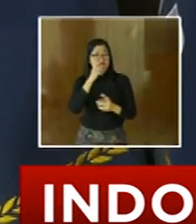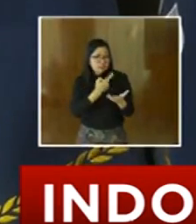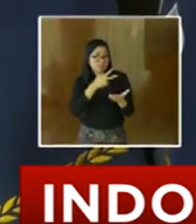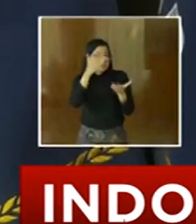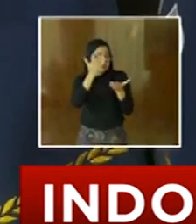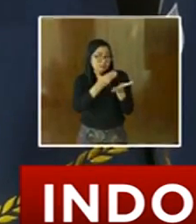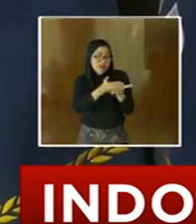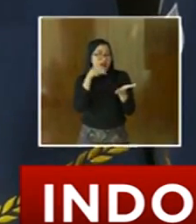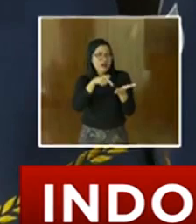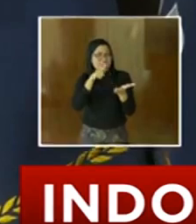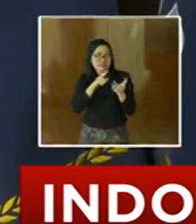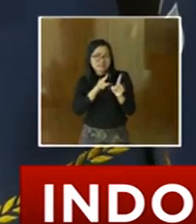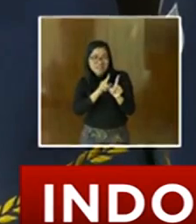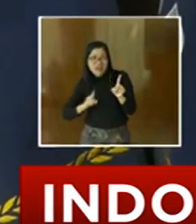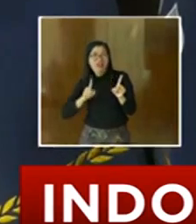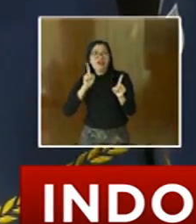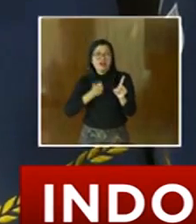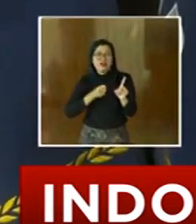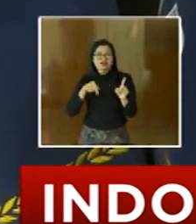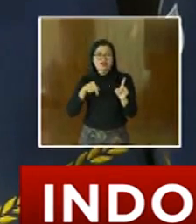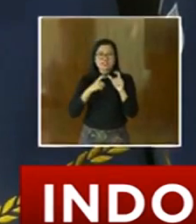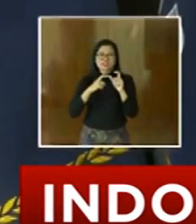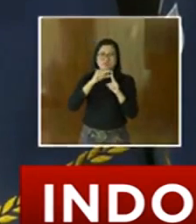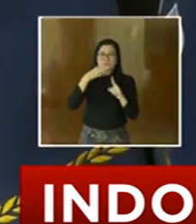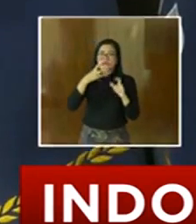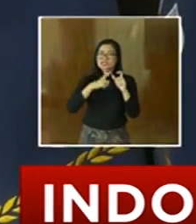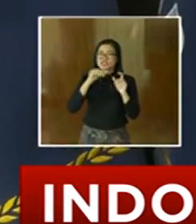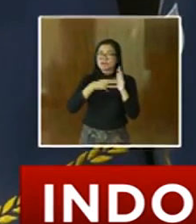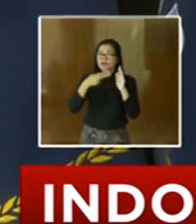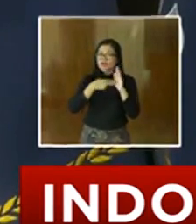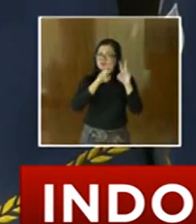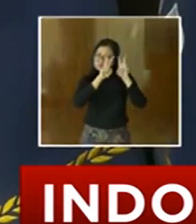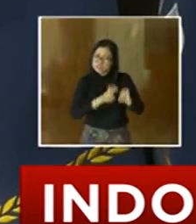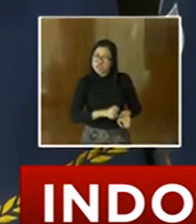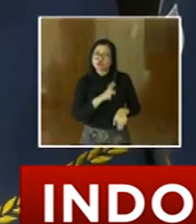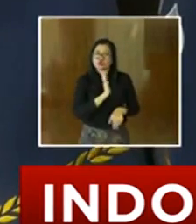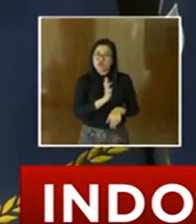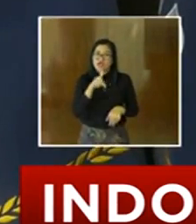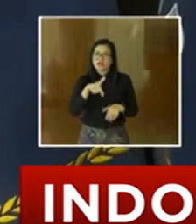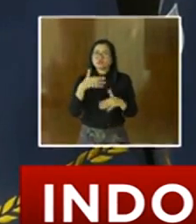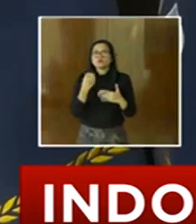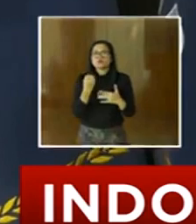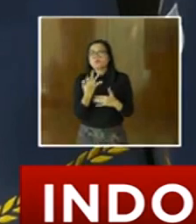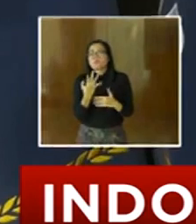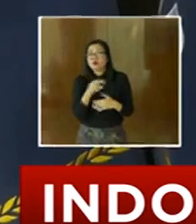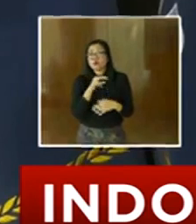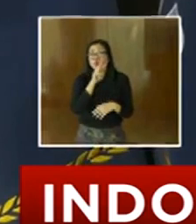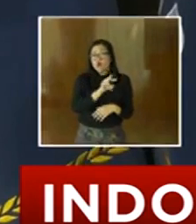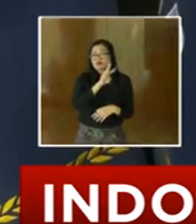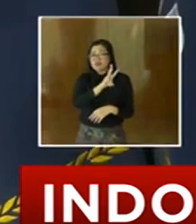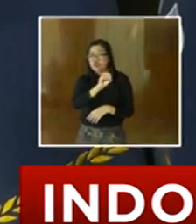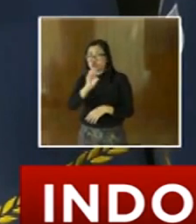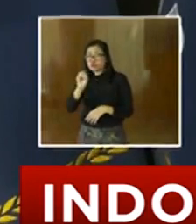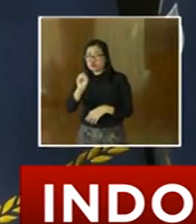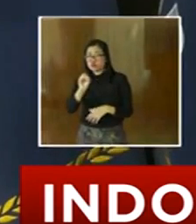beberapa yang Memang agak Tertinggal dalam hal ini spesimen yang sudah diperiksa kita sudah mencapai lebih dari 2300